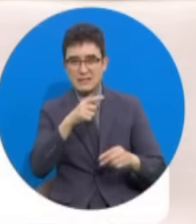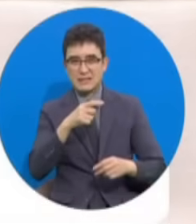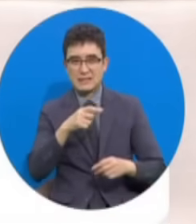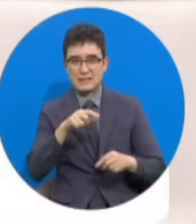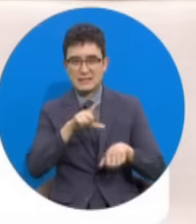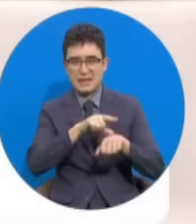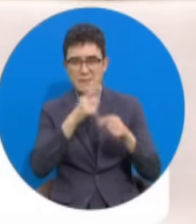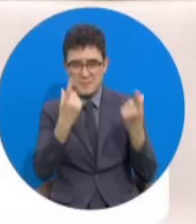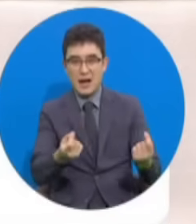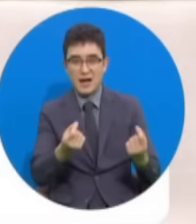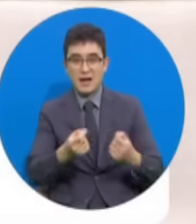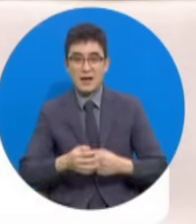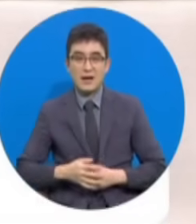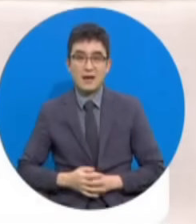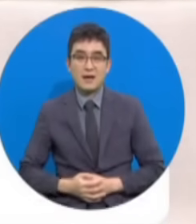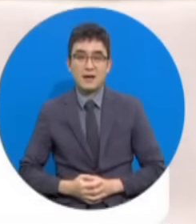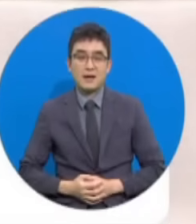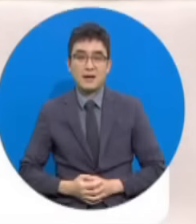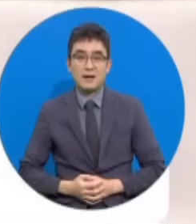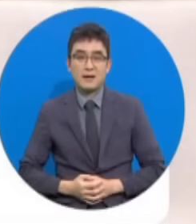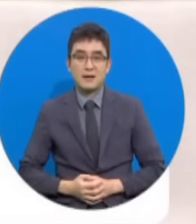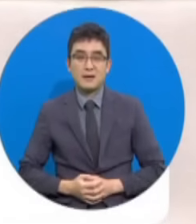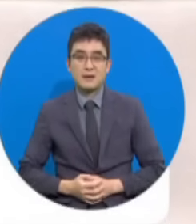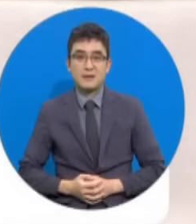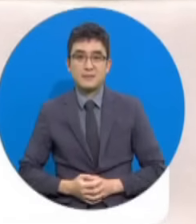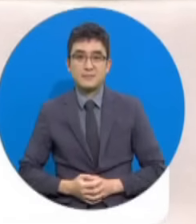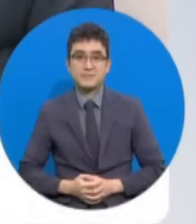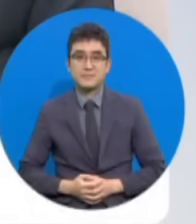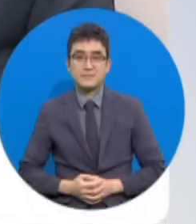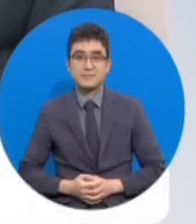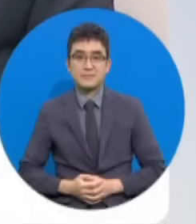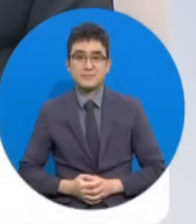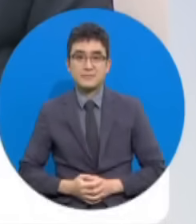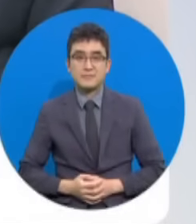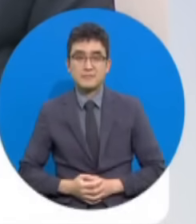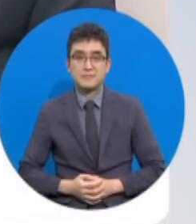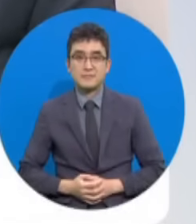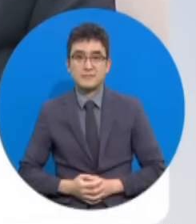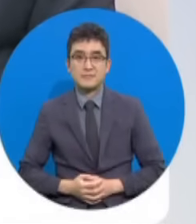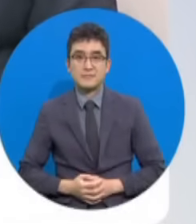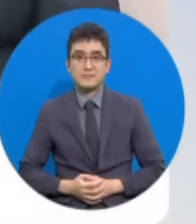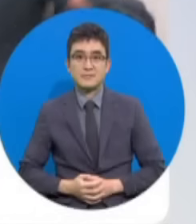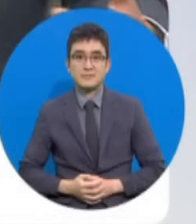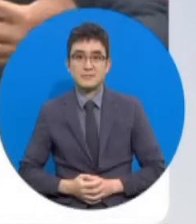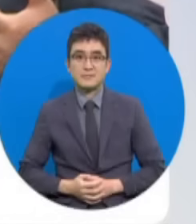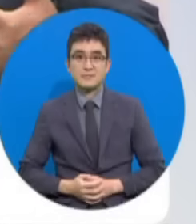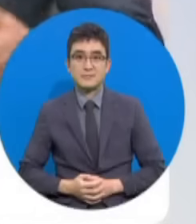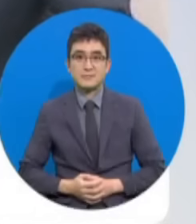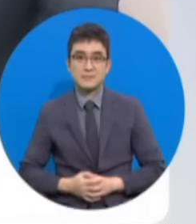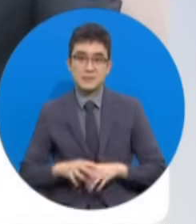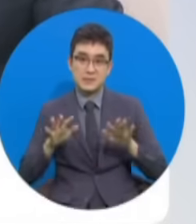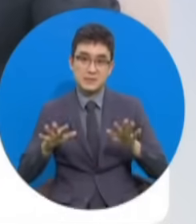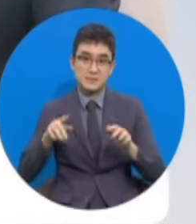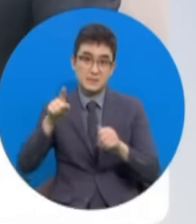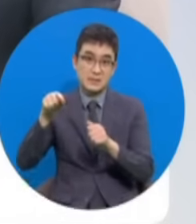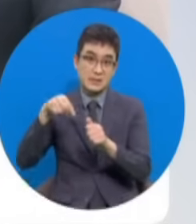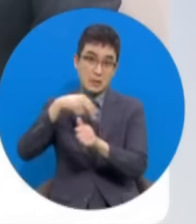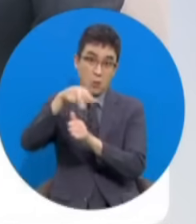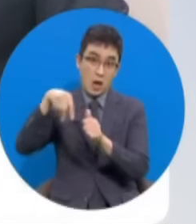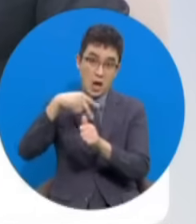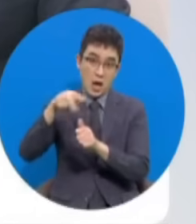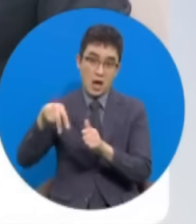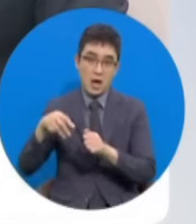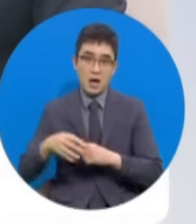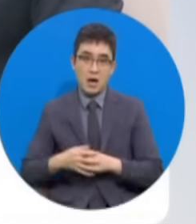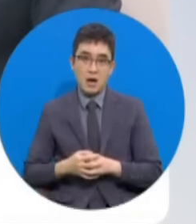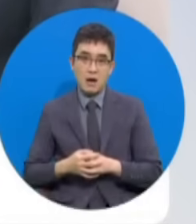굉장히 매운맛이에요. 네. 실제적으로 보면은 뭐 그렇게 뭐 현재 상황 자체가